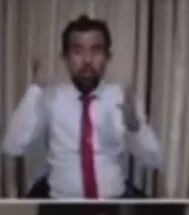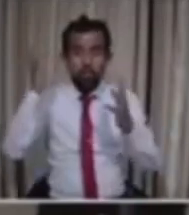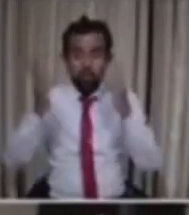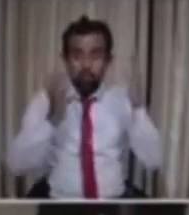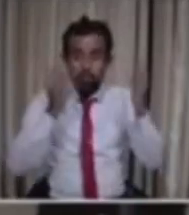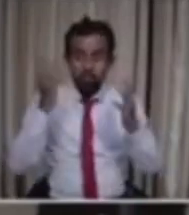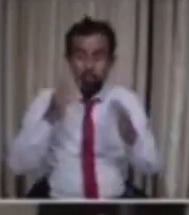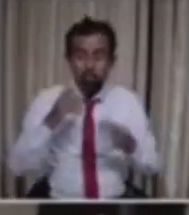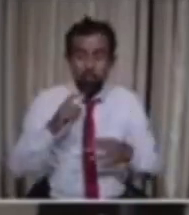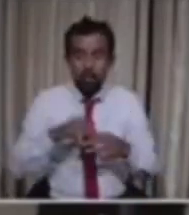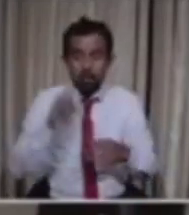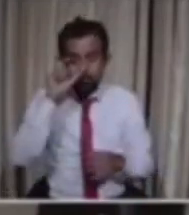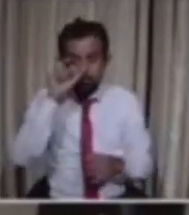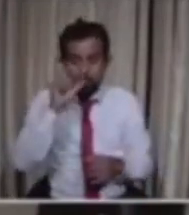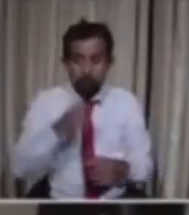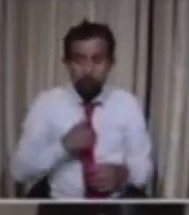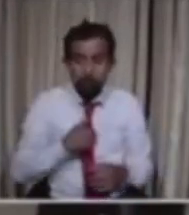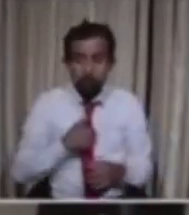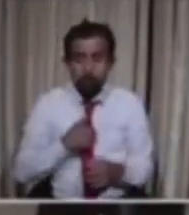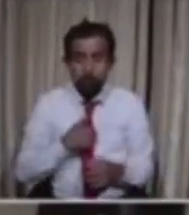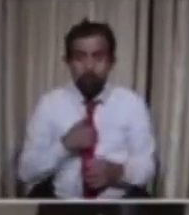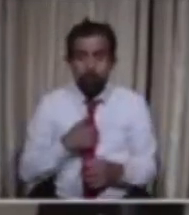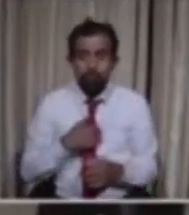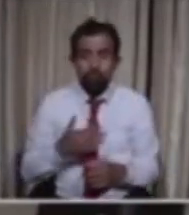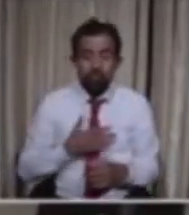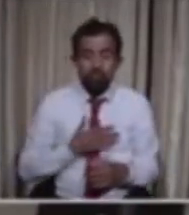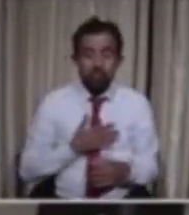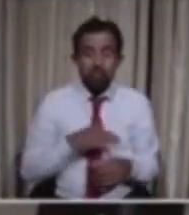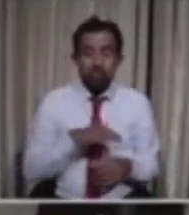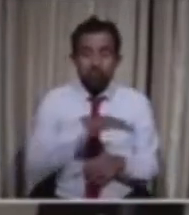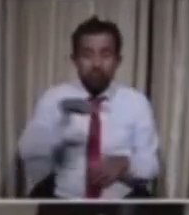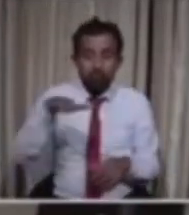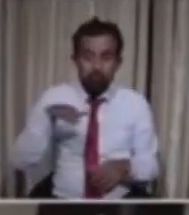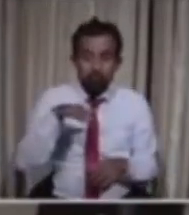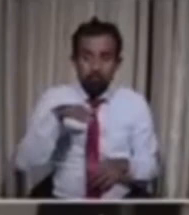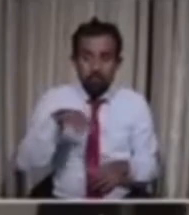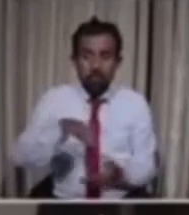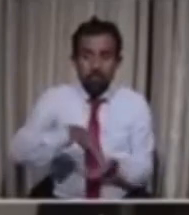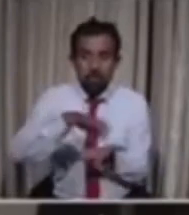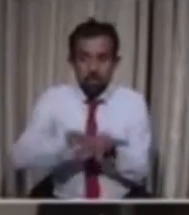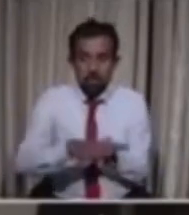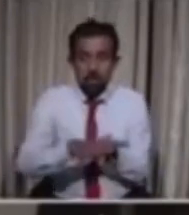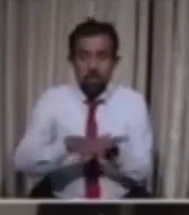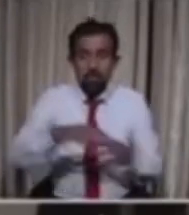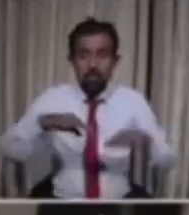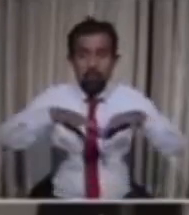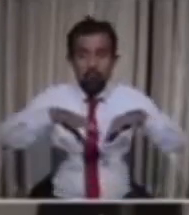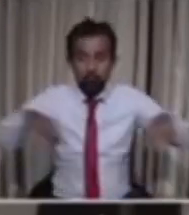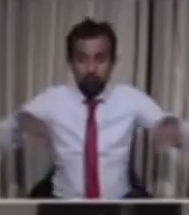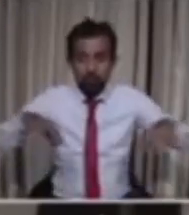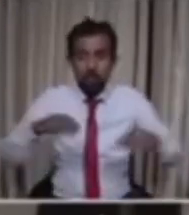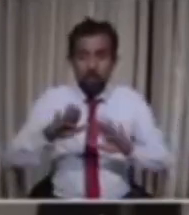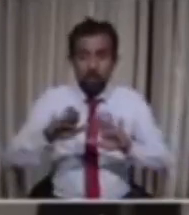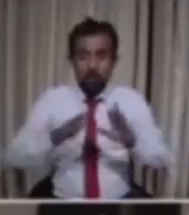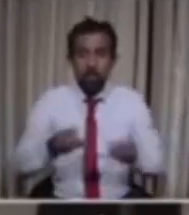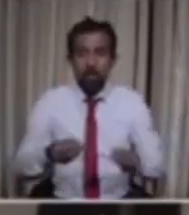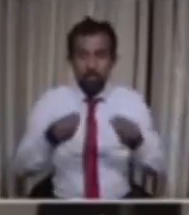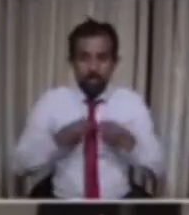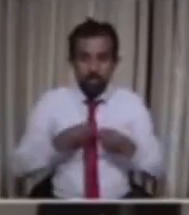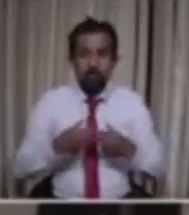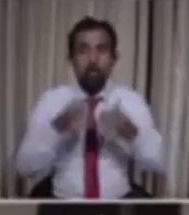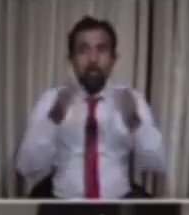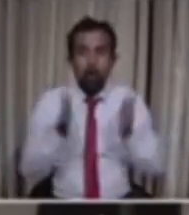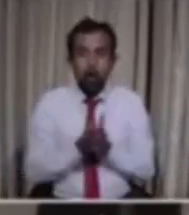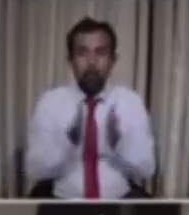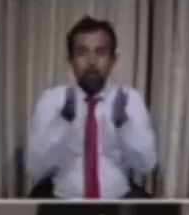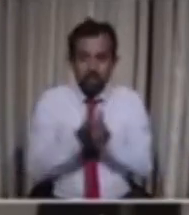எங்களுடைய தேசத்தை அங்கீகரித்து ஒரு சமஸ்தி அரசியலமைப்பை கொண்டு வாருங்கள். நீங்களும் நாங்களும் சேர்ந்து இந்த நாட்டை கட்டி எழுப்பக்கூடியதாக இருக்கும். நாங்கள் எங்களுடைய புலம்பெயர் தேசத்து